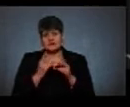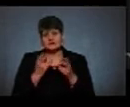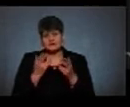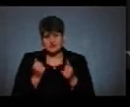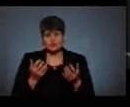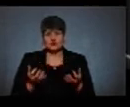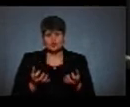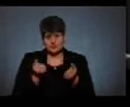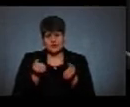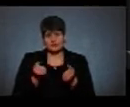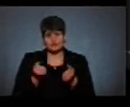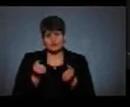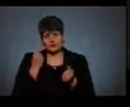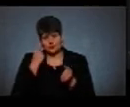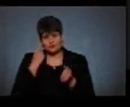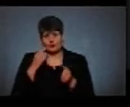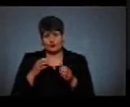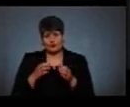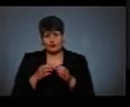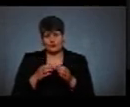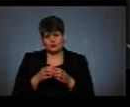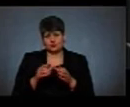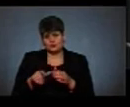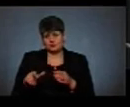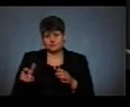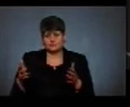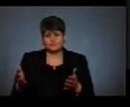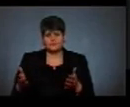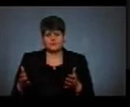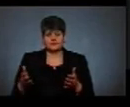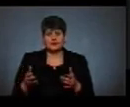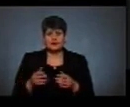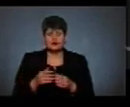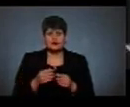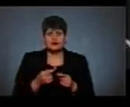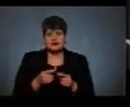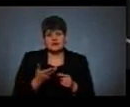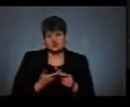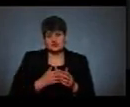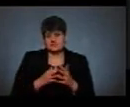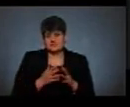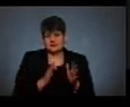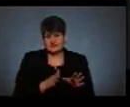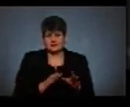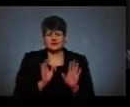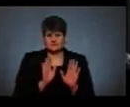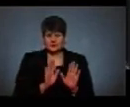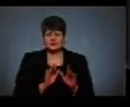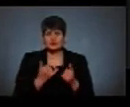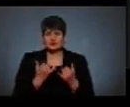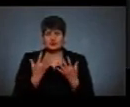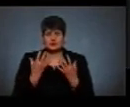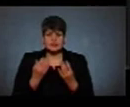підтримує позицію самої громади, парафіян цього храму і жителів села. Тобто тут на